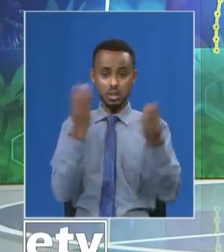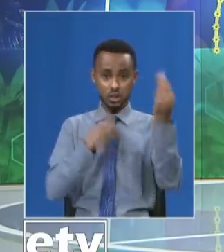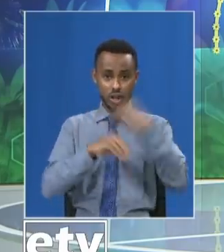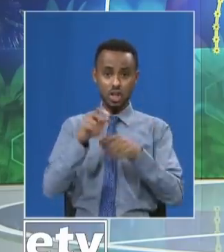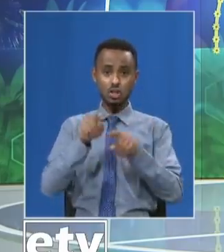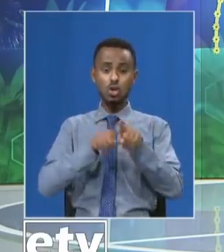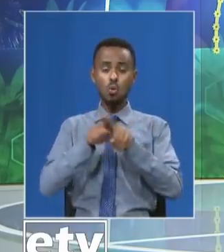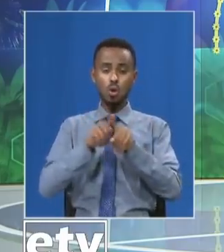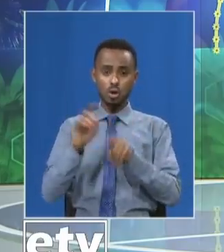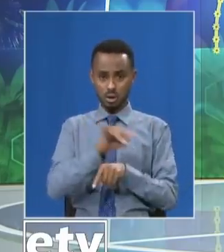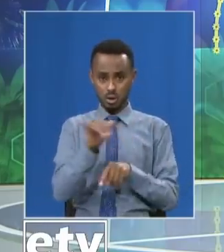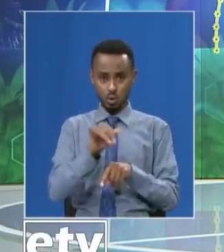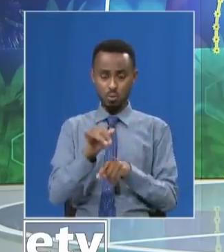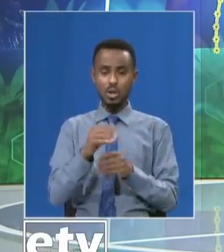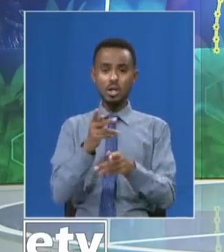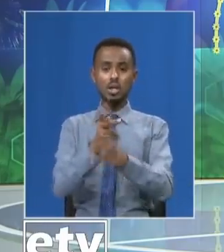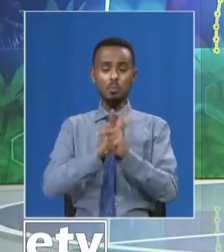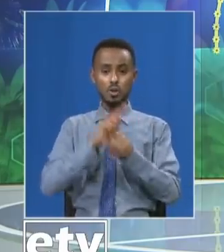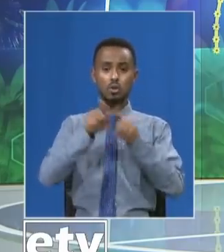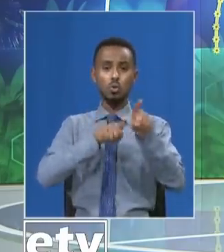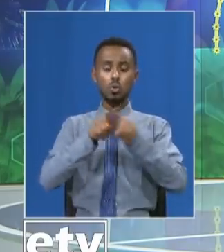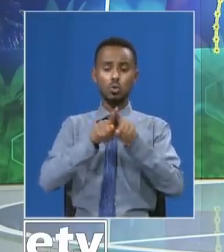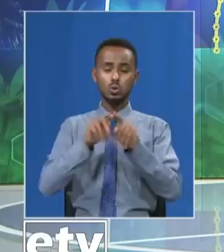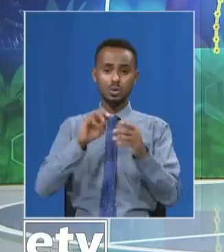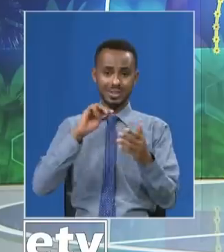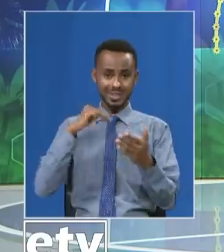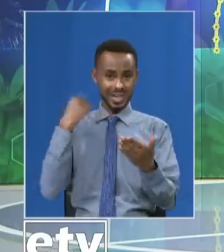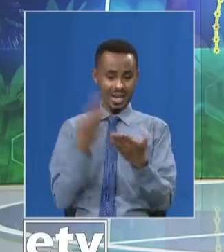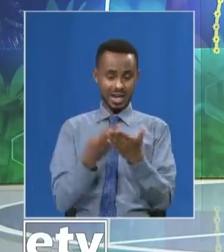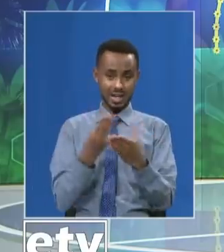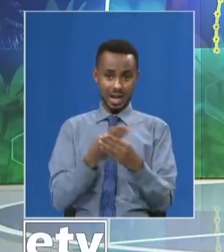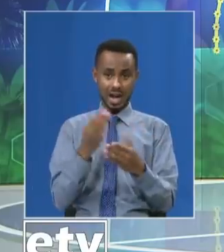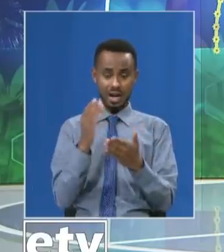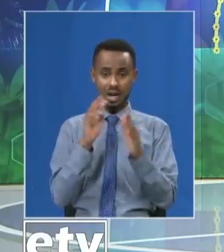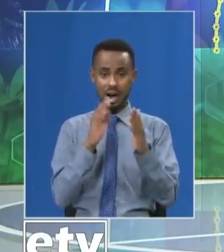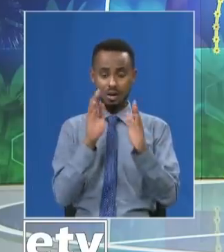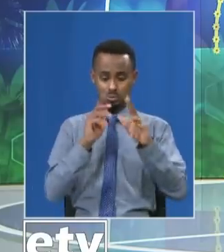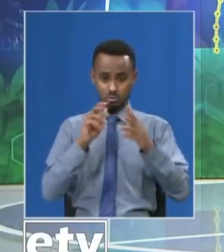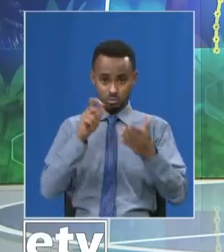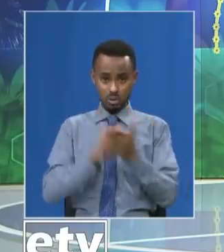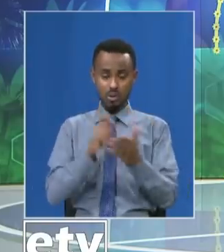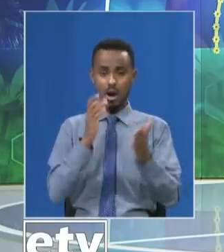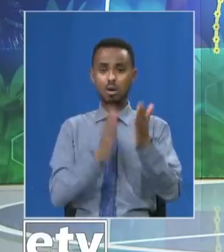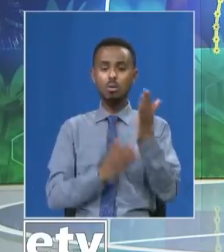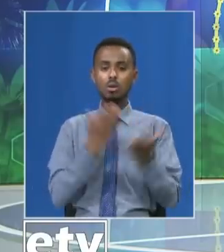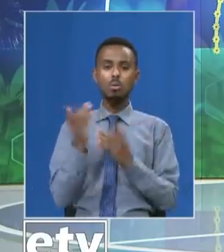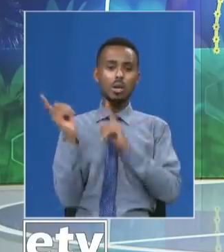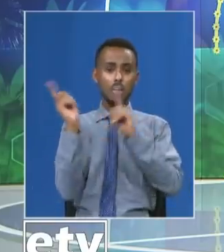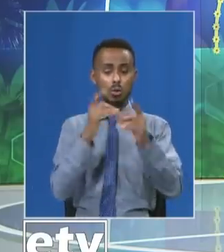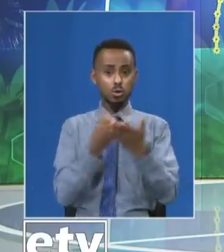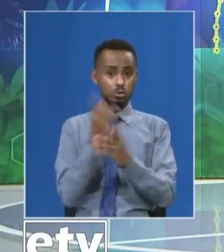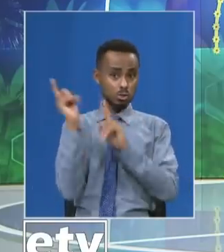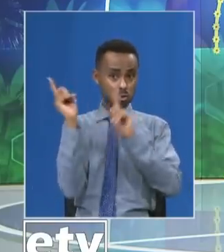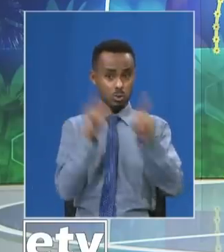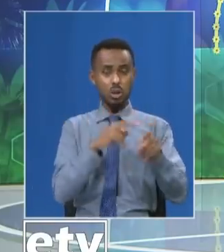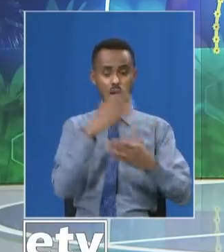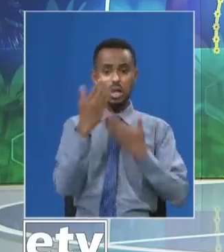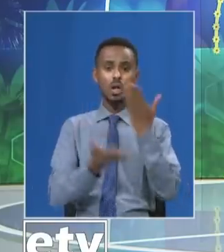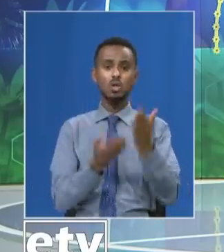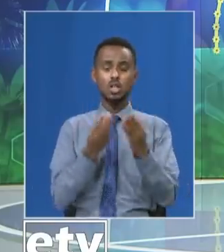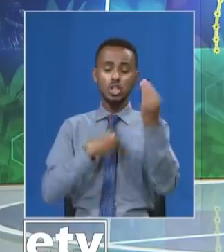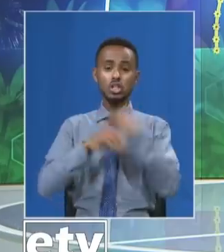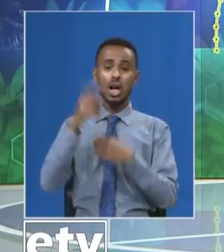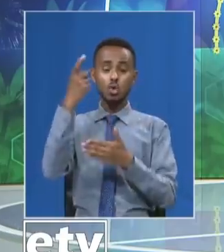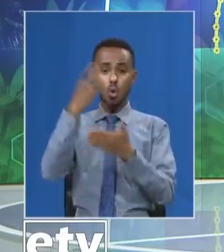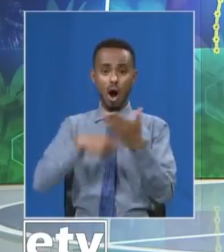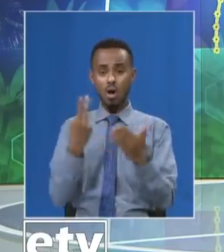ውል እንዲሁም የብድር ውሎችን ሰነድ አረጋግጦ የመመዝገብ አገልግሎት ለማግኘት ወደ ኤጀንሲው የሚሄዱ ተገልጋዮች የሽያጭ ዋጋ